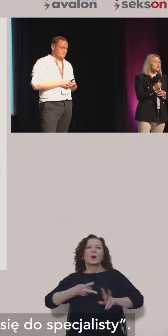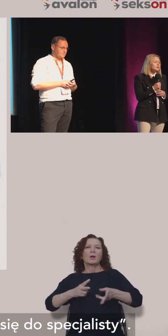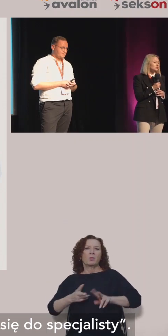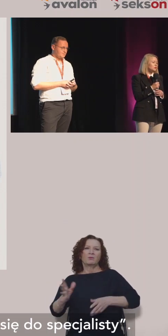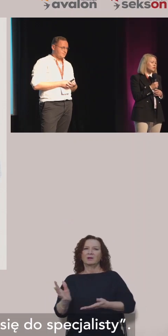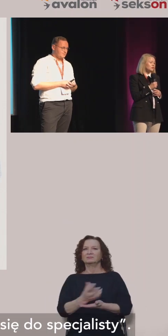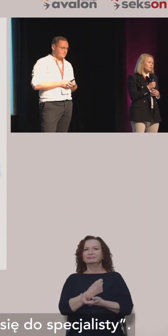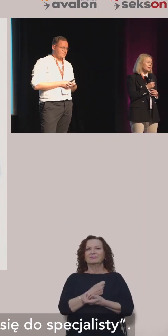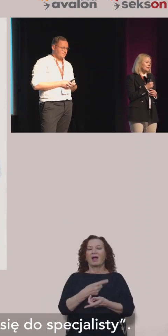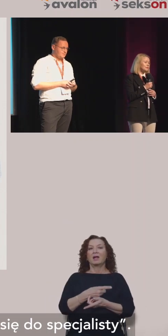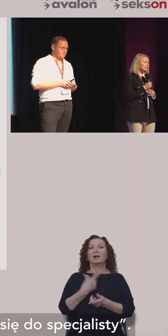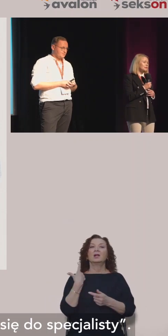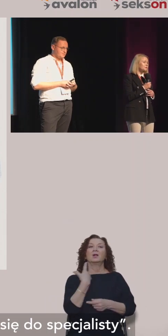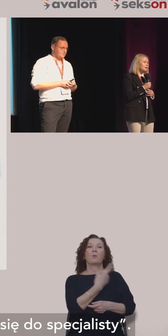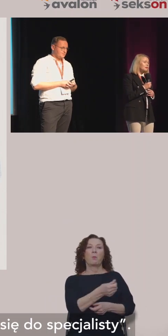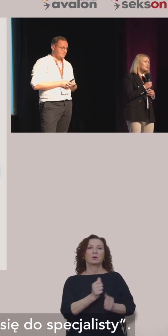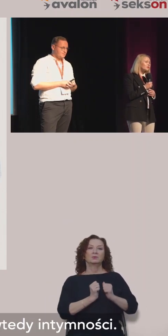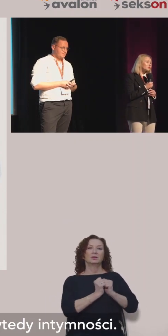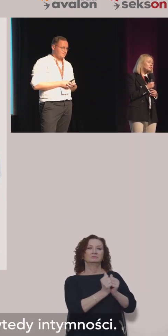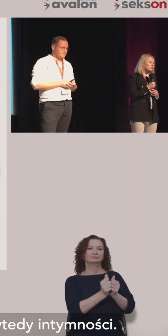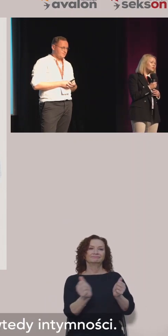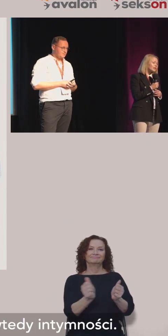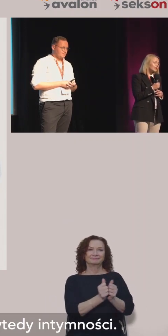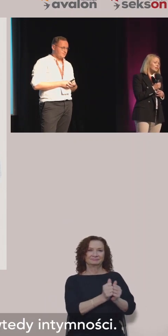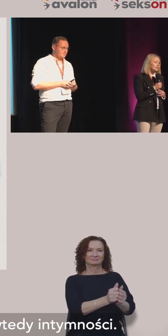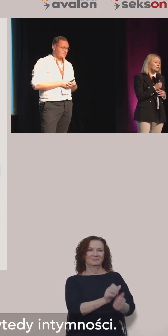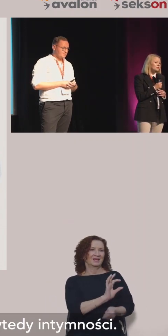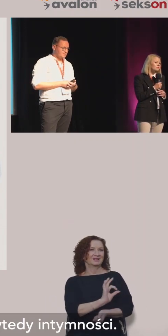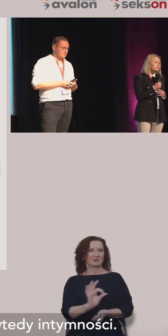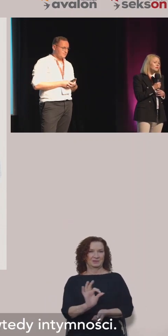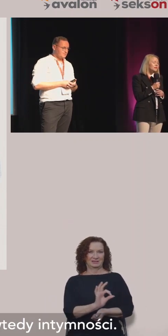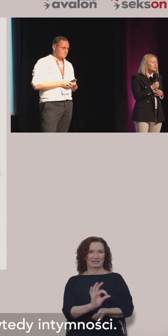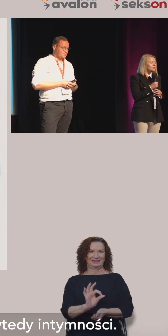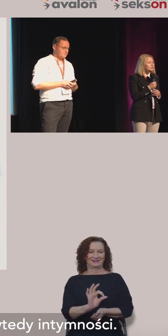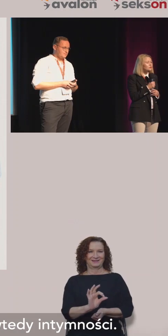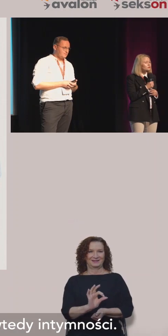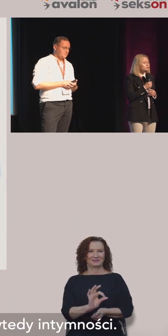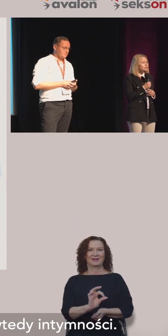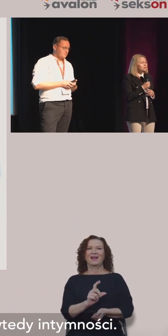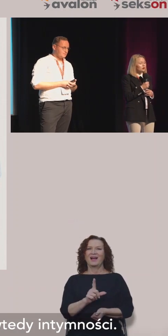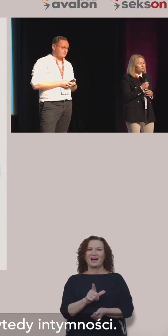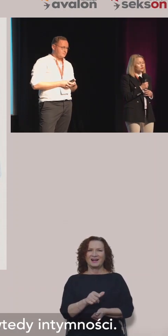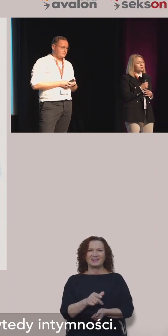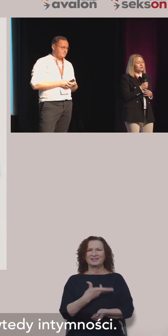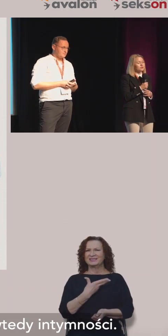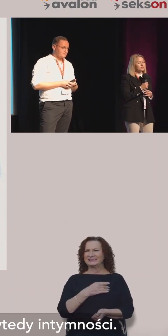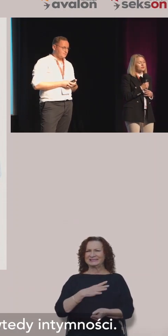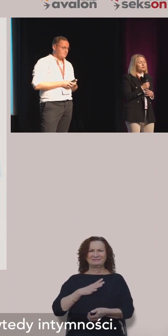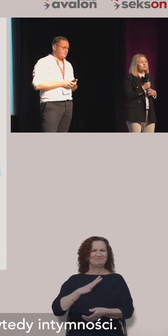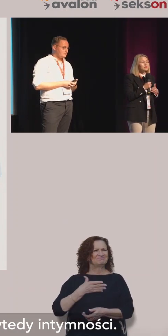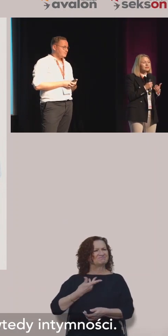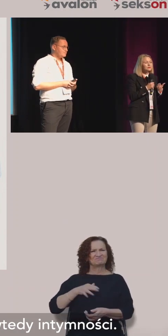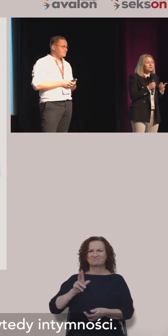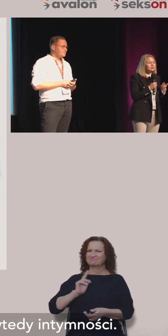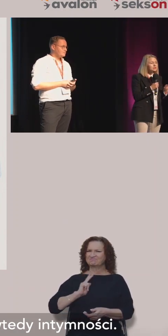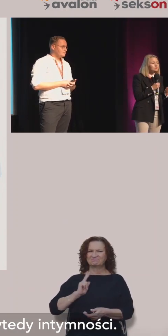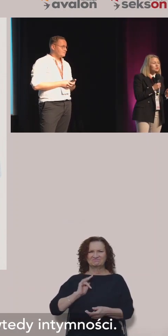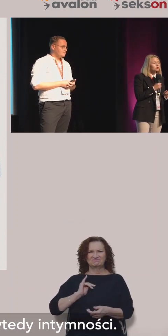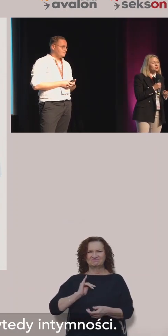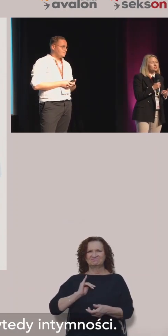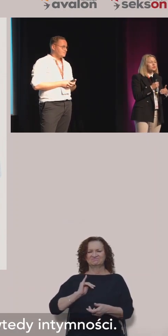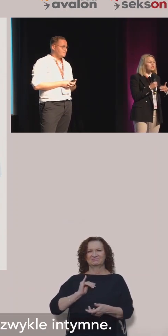i wybierzmy się do specjalisty. Teoretycznie tak, ale jaki to jest olbrzymi dyskomfort, brak